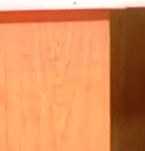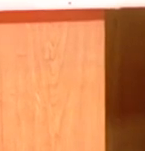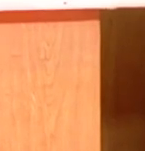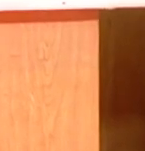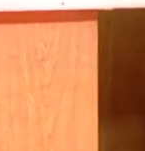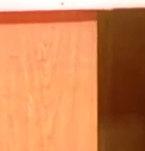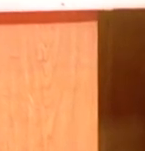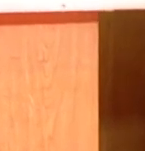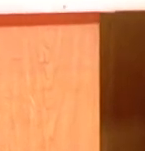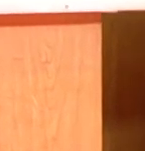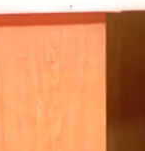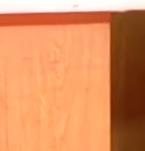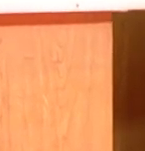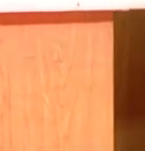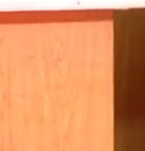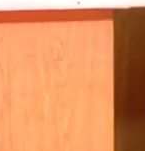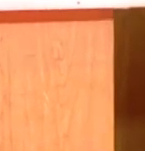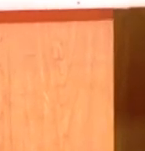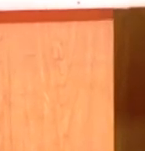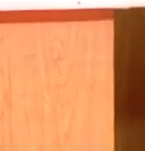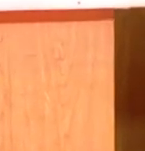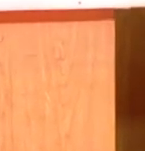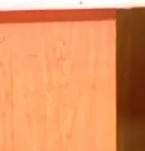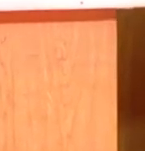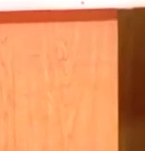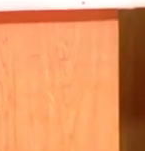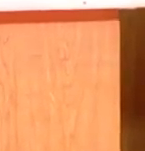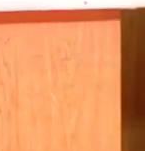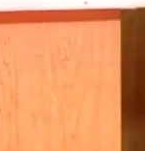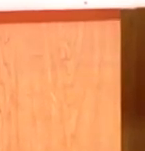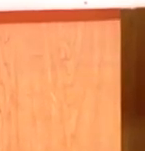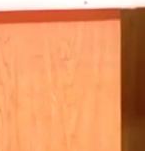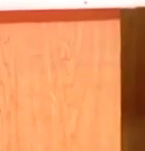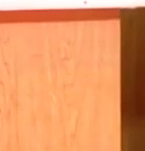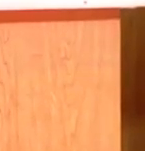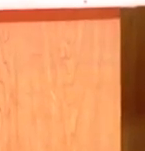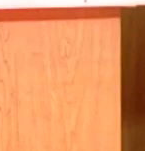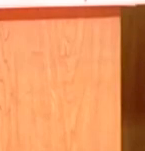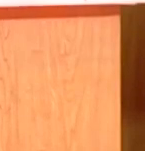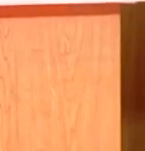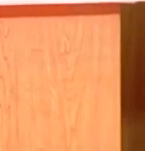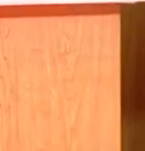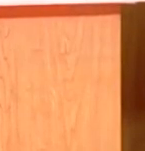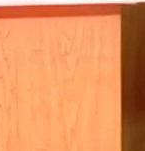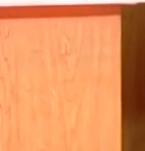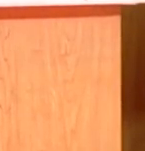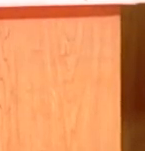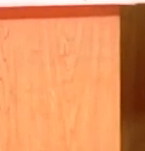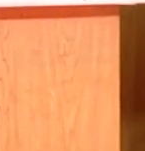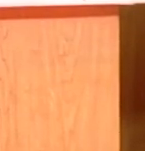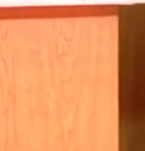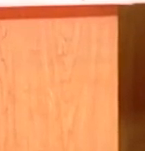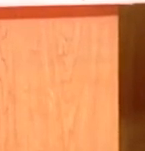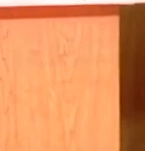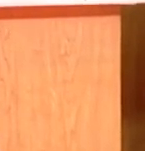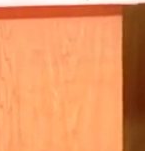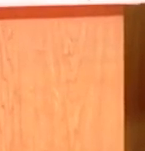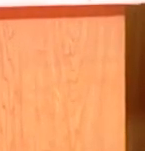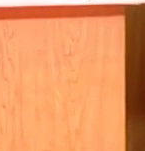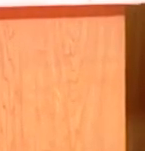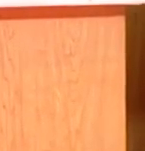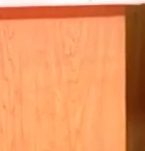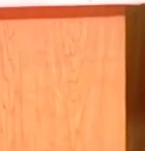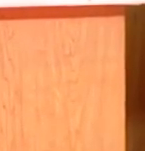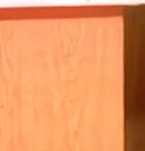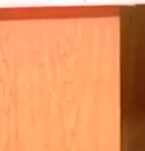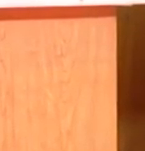Igan, mauna ka sa mga balita. Panoorin ang unang balita sa unang hirit. At iba pang award-winning news ka sa youtube.com/GMA News.